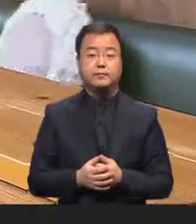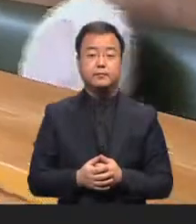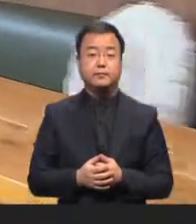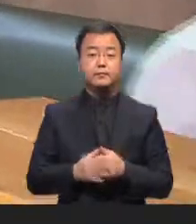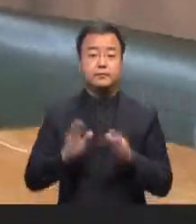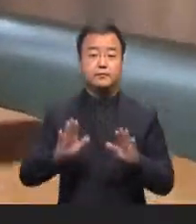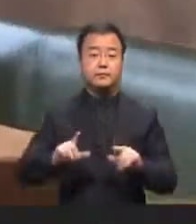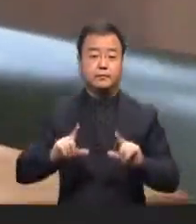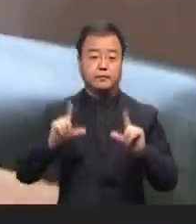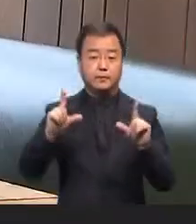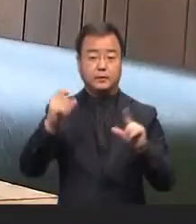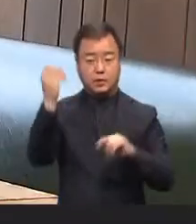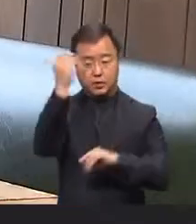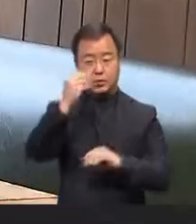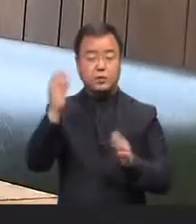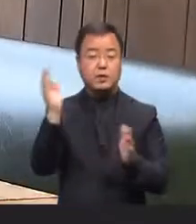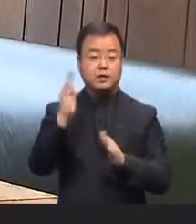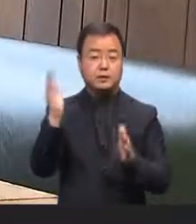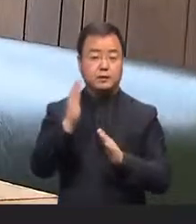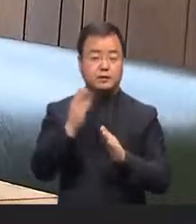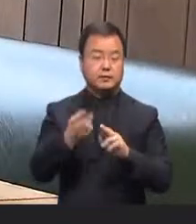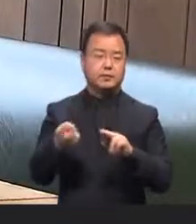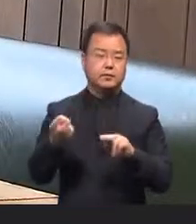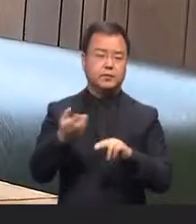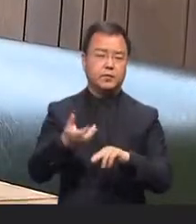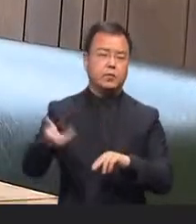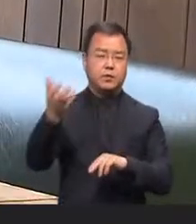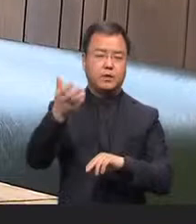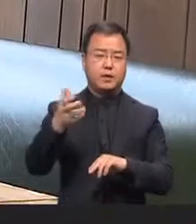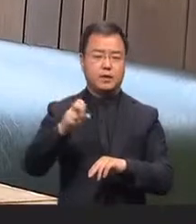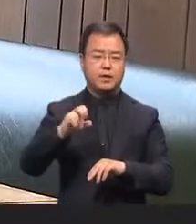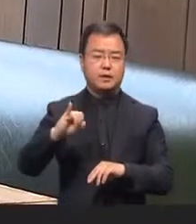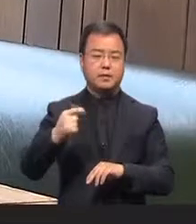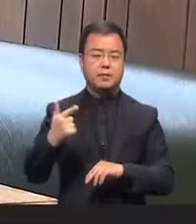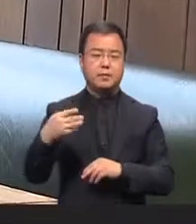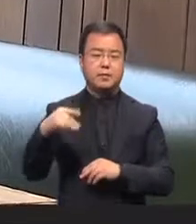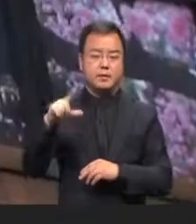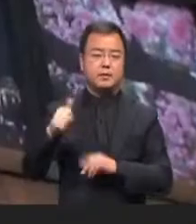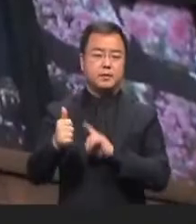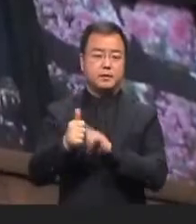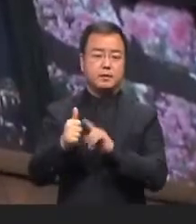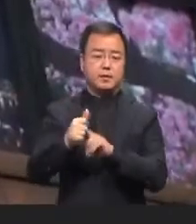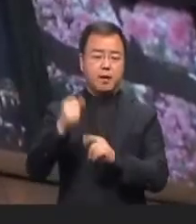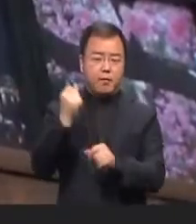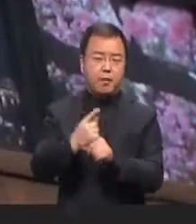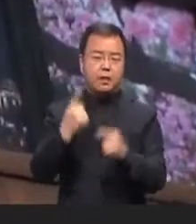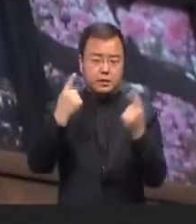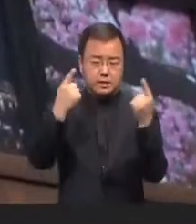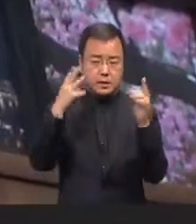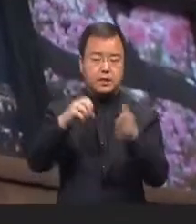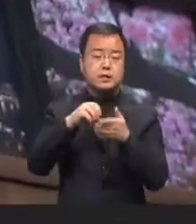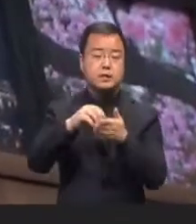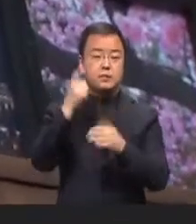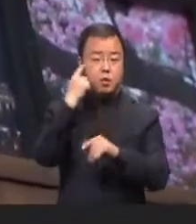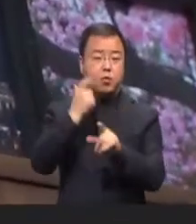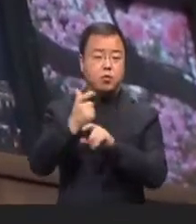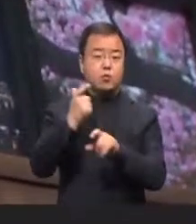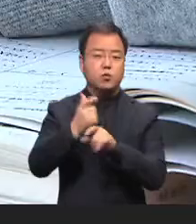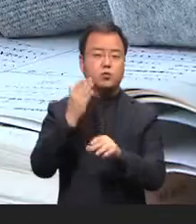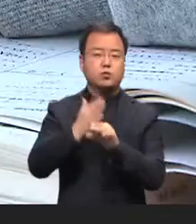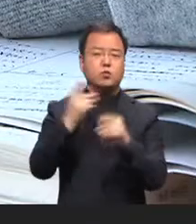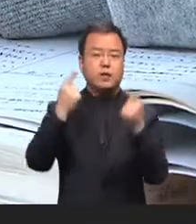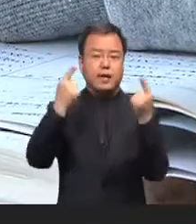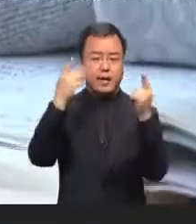올해 고등학생이 되는 민 태 꾸는 벌써부터 대학입시 준비라고 민 입니다 대입제도 가 개편 됐다는 소식은